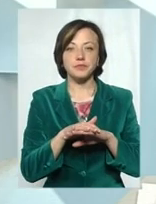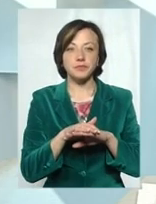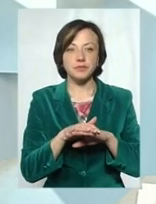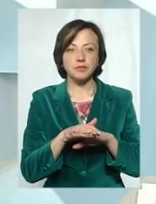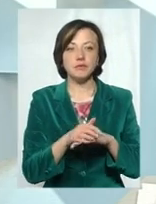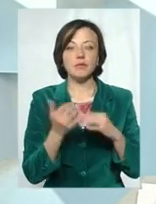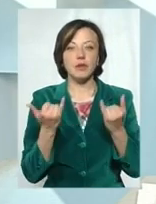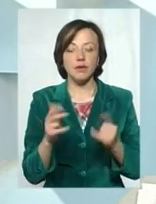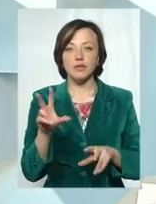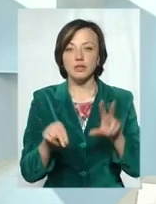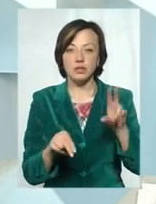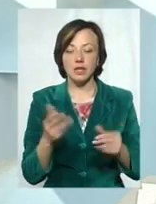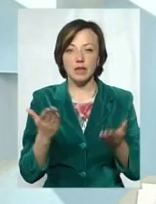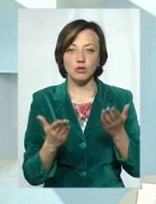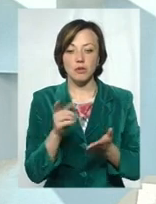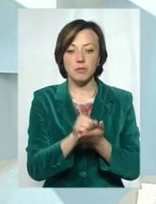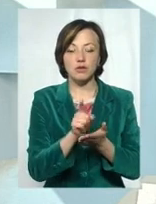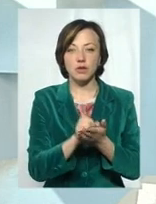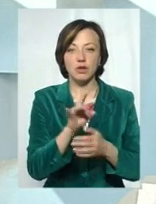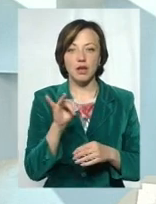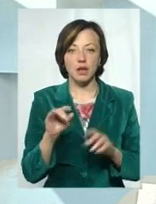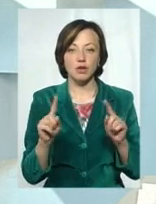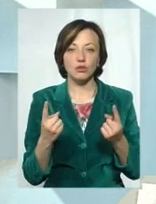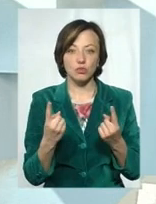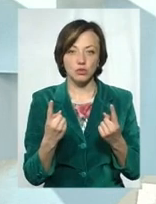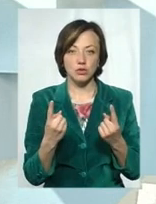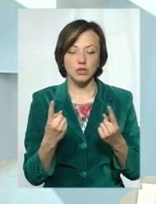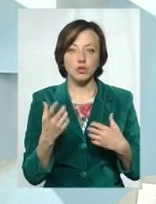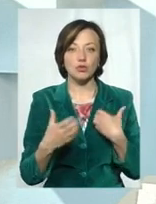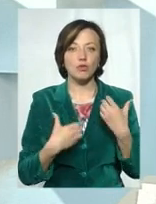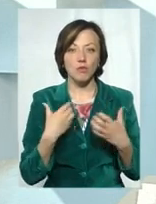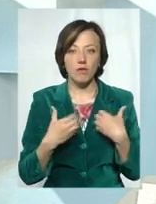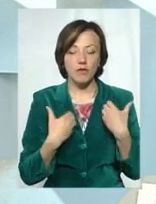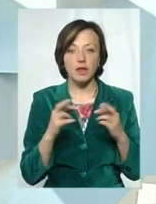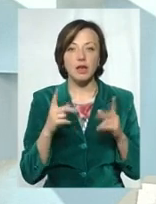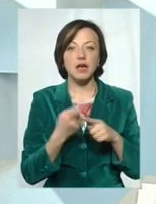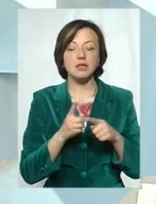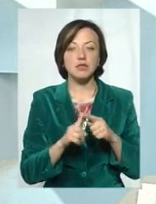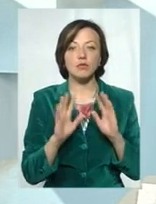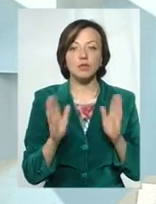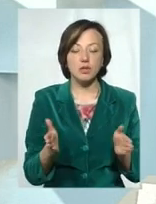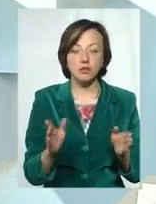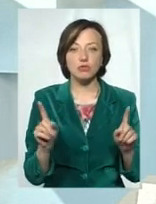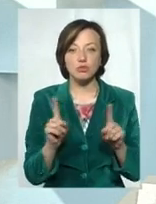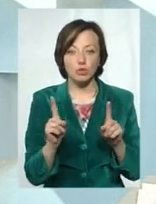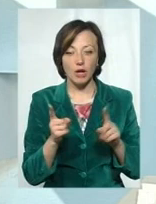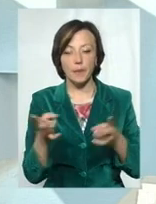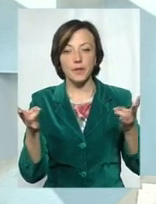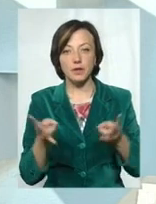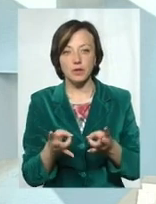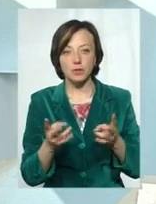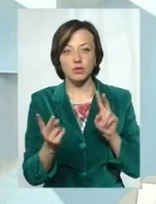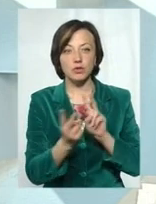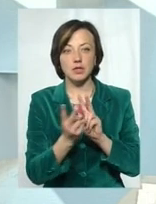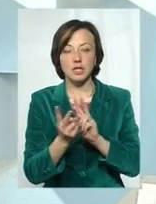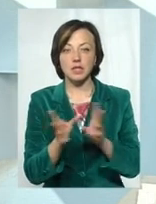я вважаю, якщо пенсіонери дуже стурбовані, наскільки це буде і як буде. Звичайно, їм потрібно